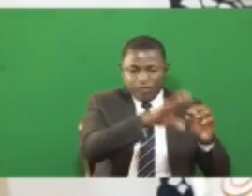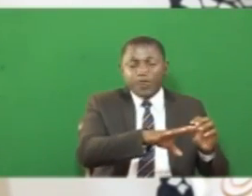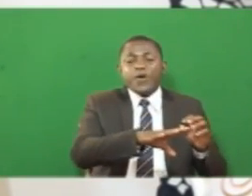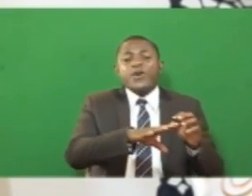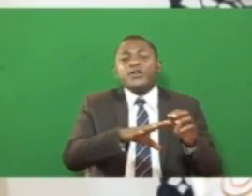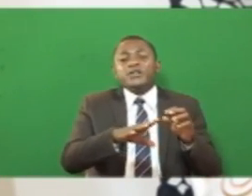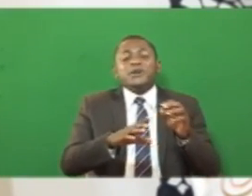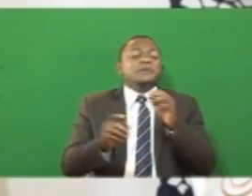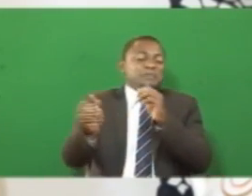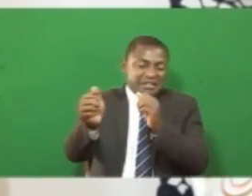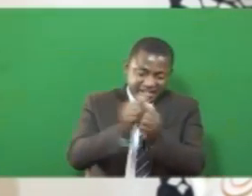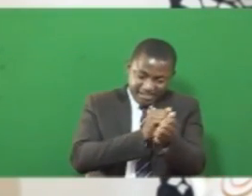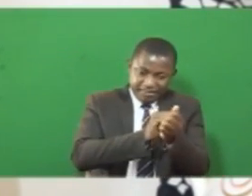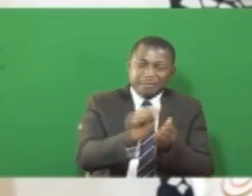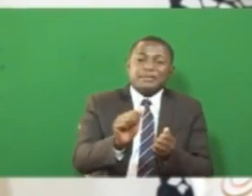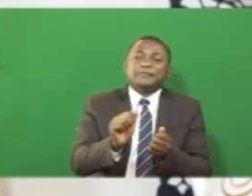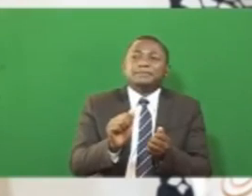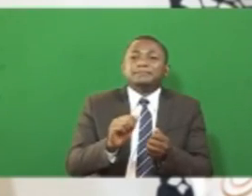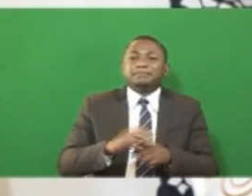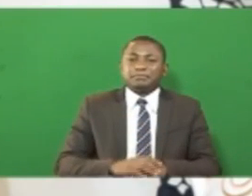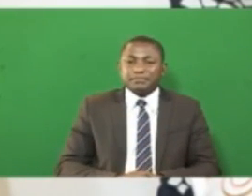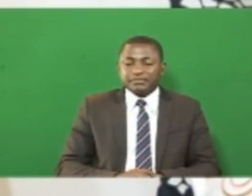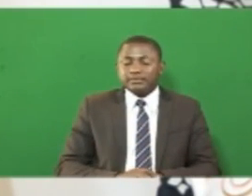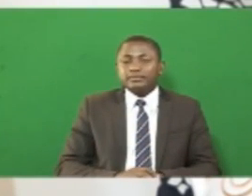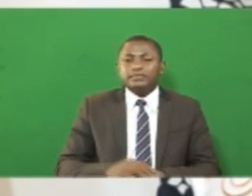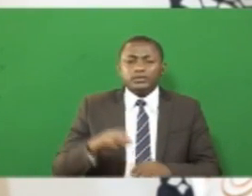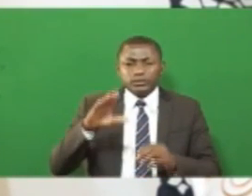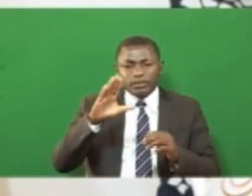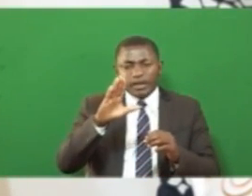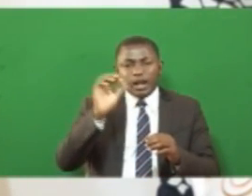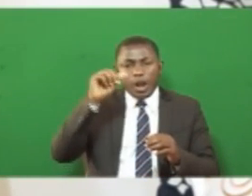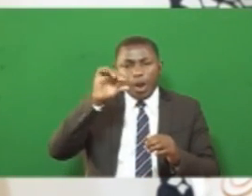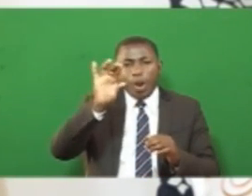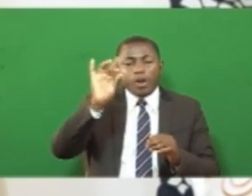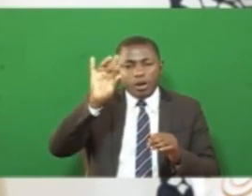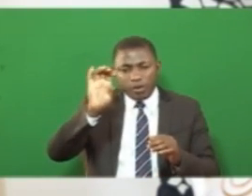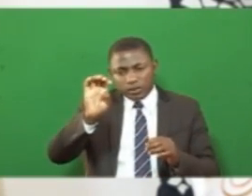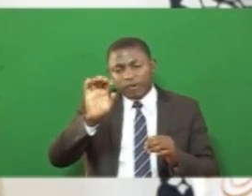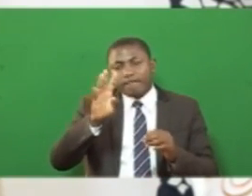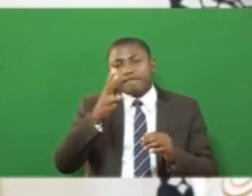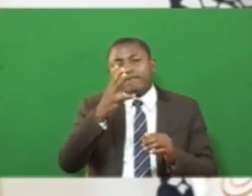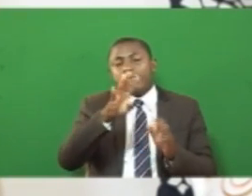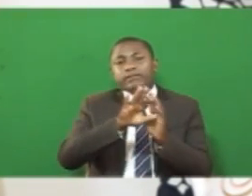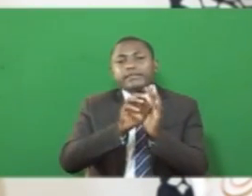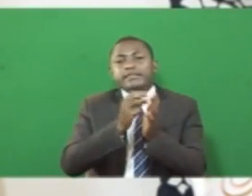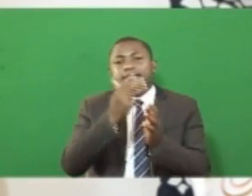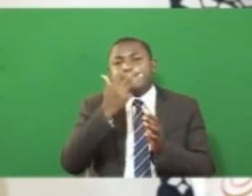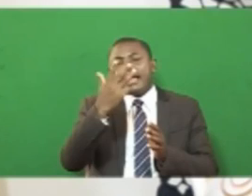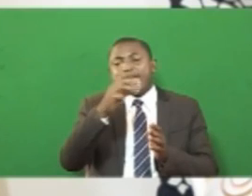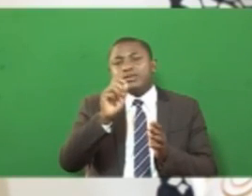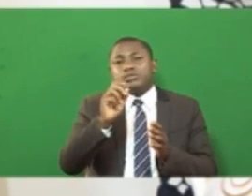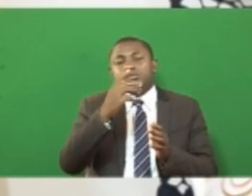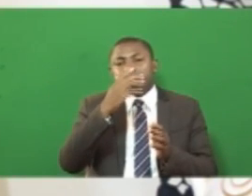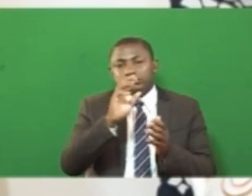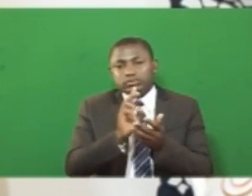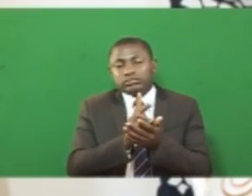vese. Handei pamberi kuna Luke chapter 4. Luke chapter 4, verse 9 kuenda pa-12. Verse